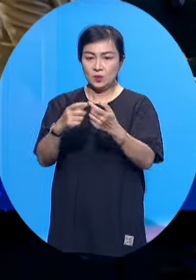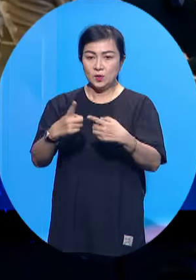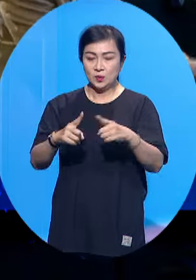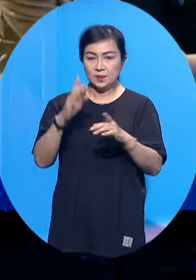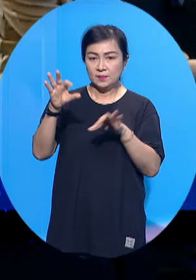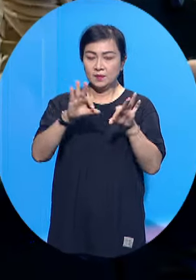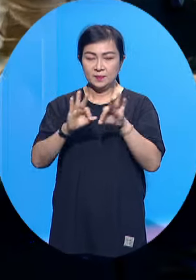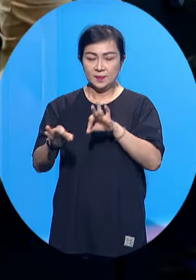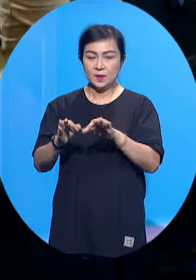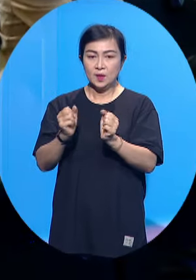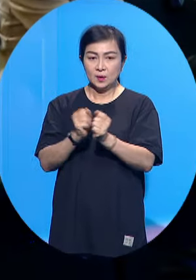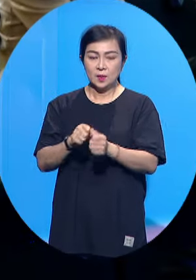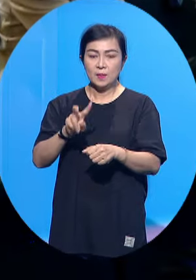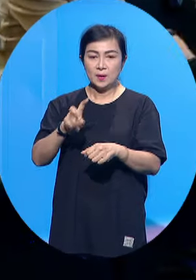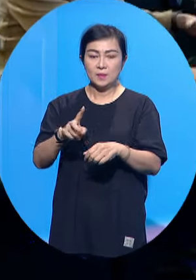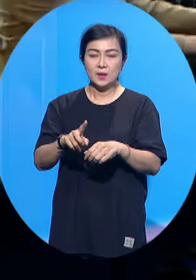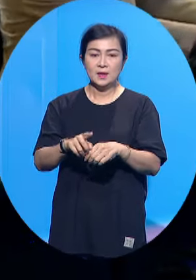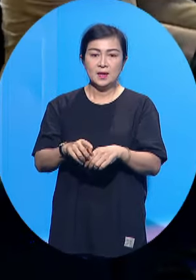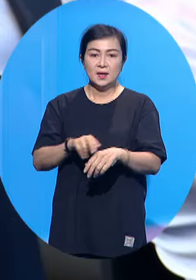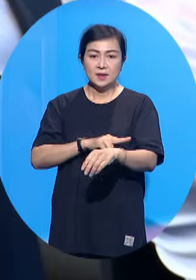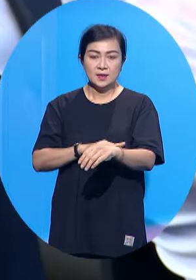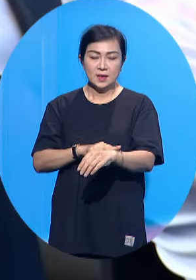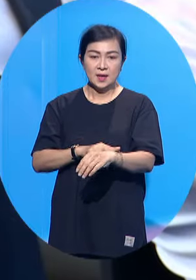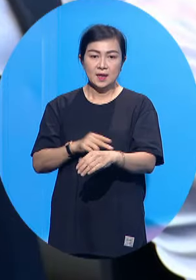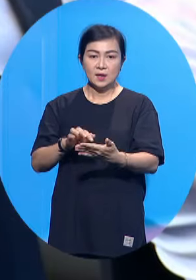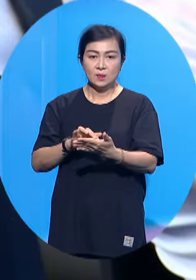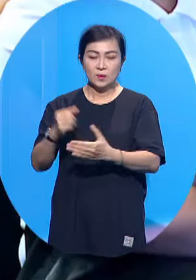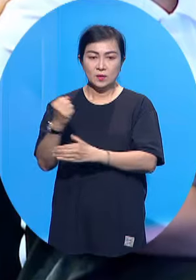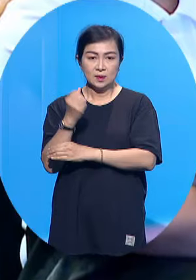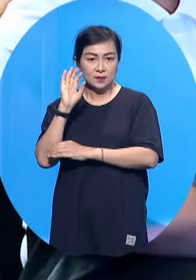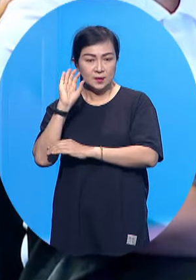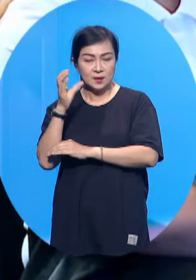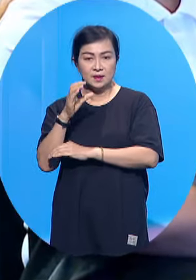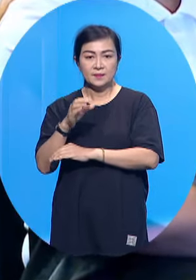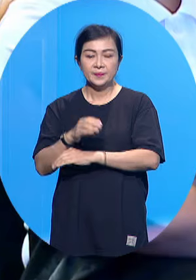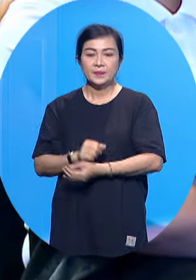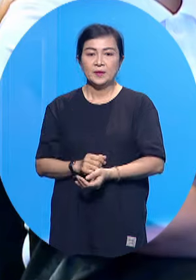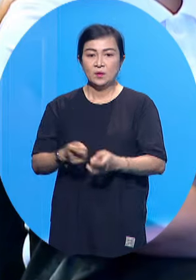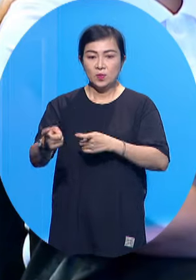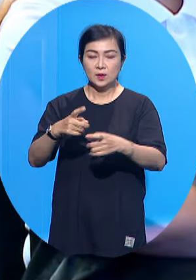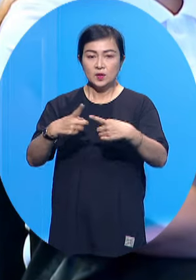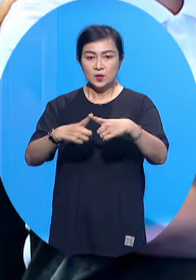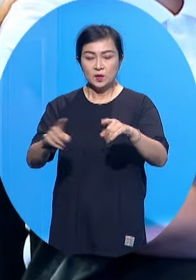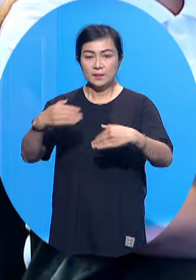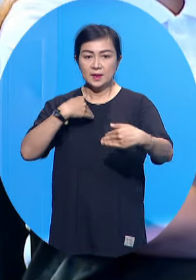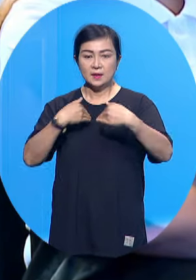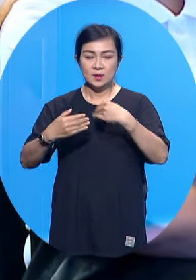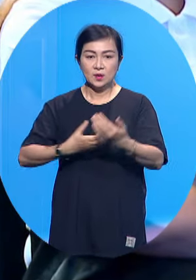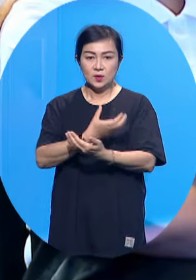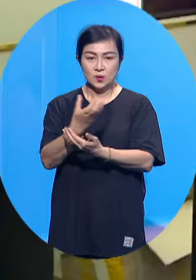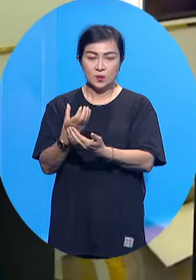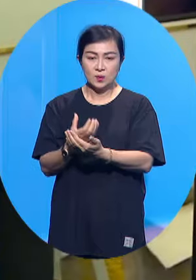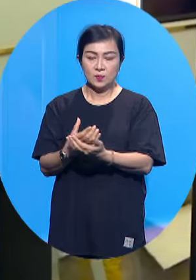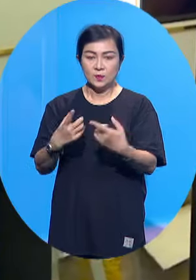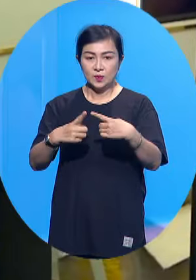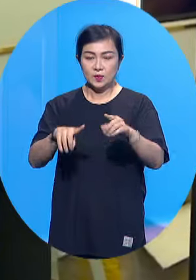thành phố Hồ Chí Minh cùng hơn 20 chuyên gia đầu ngành đến từ những hãng công nghệ lớn trên thế giới, các nhà quản trị doanh nghiệp có nhiều ảnh hưởng đến cộng đồng doanh nghiệp ở